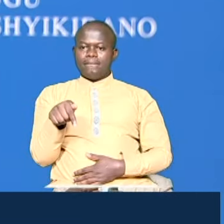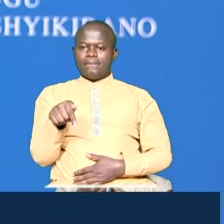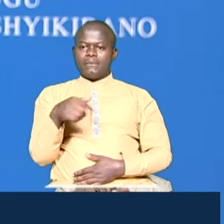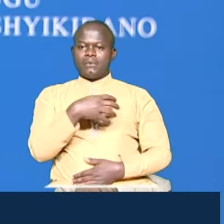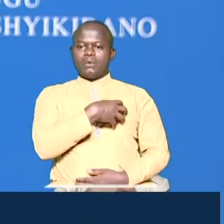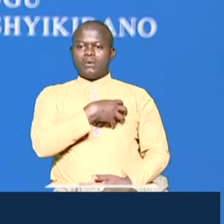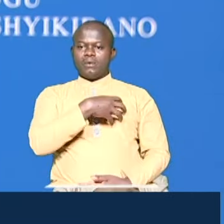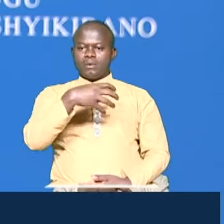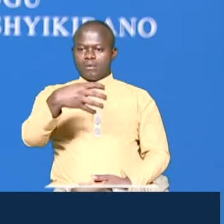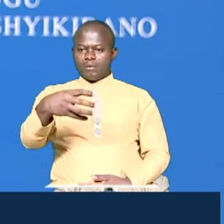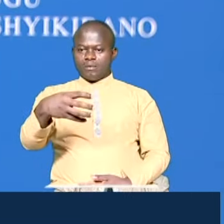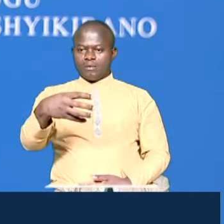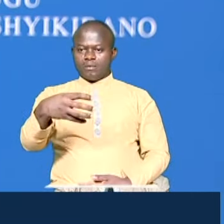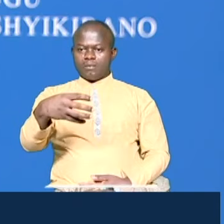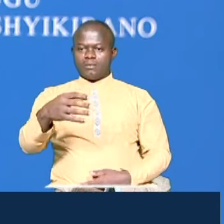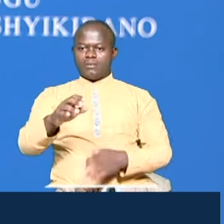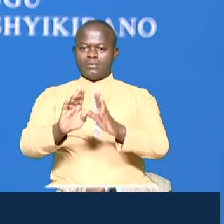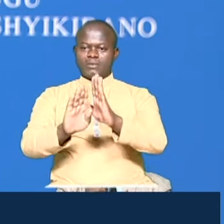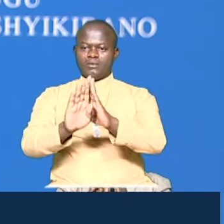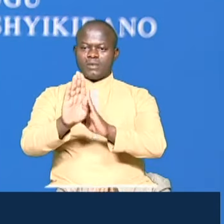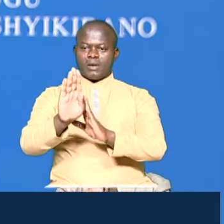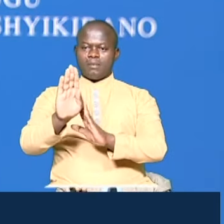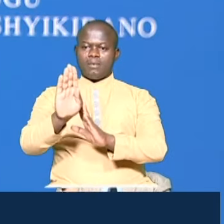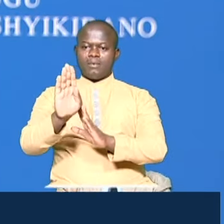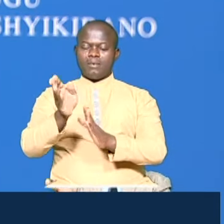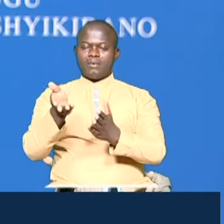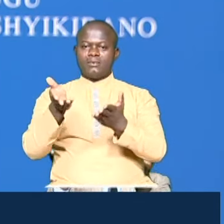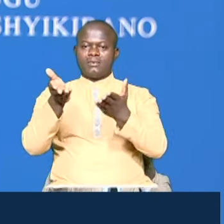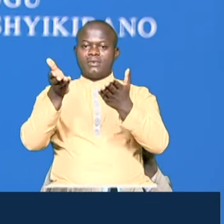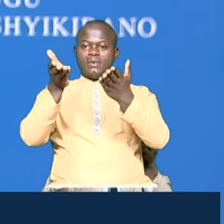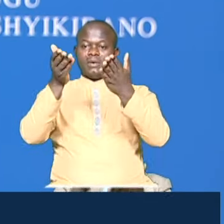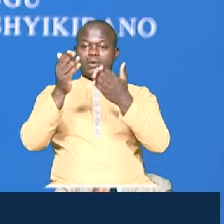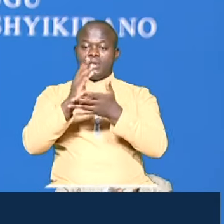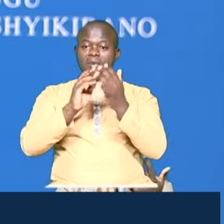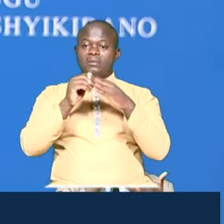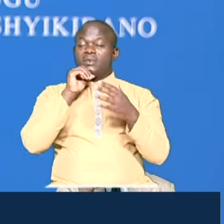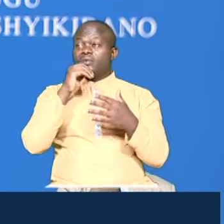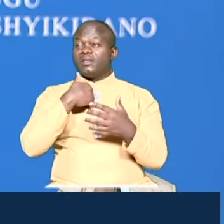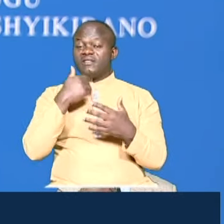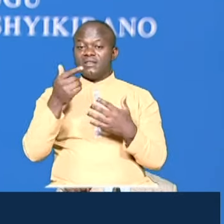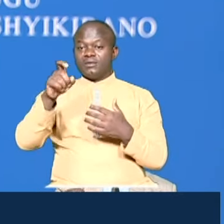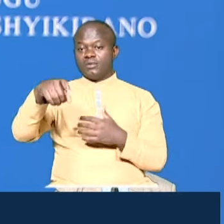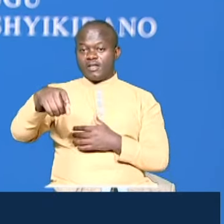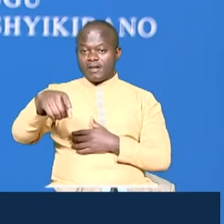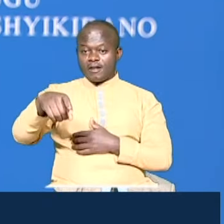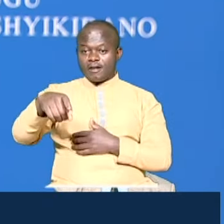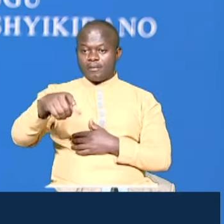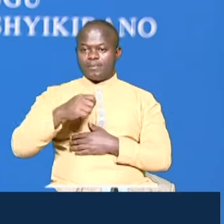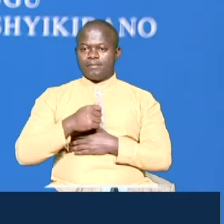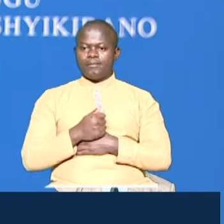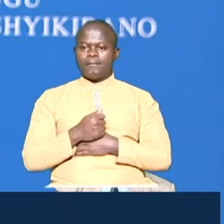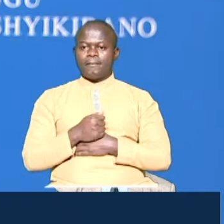ubukungu buzamura kuri bimwe tudafite dukeneye.